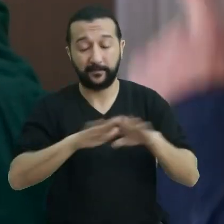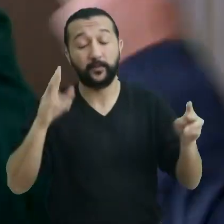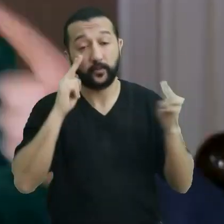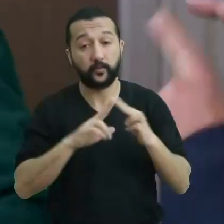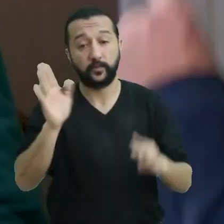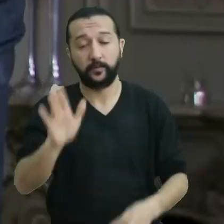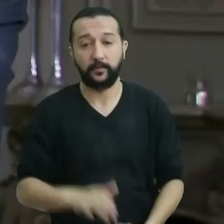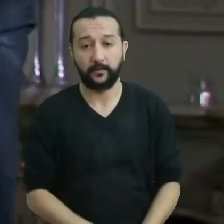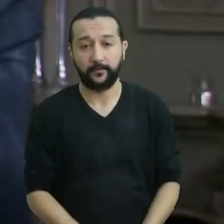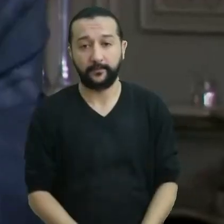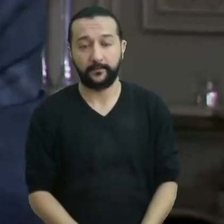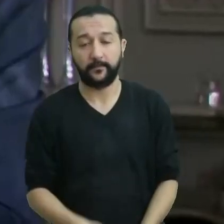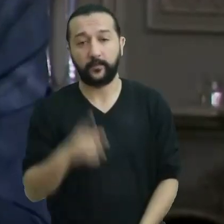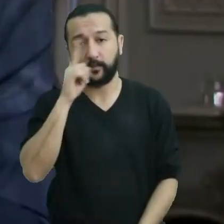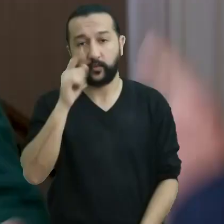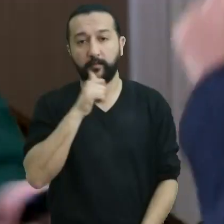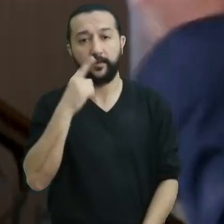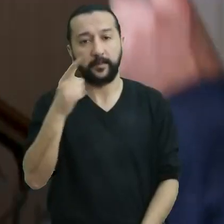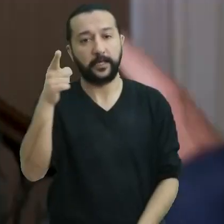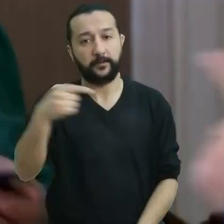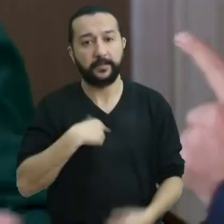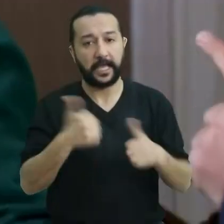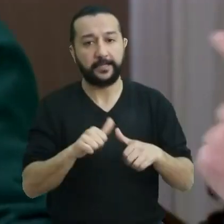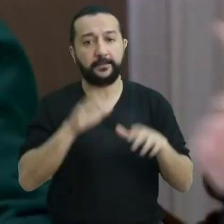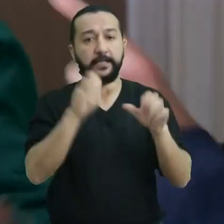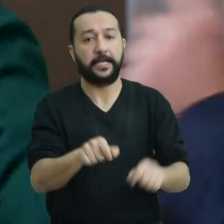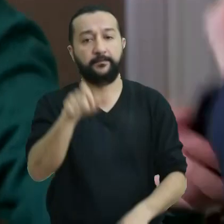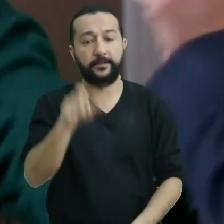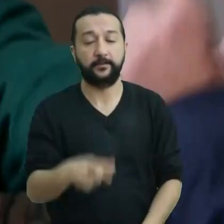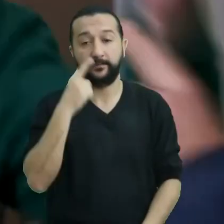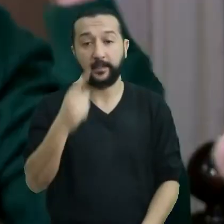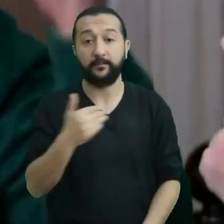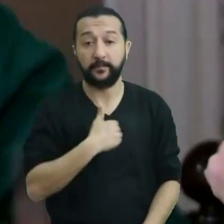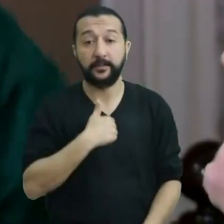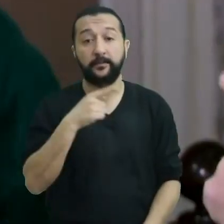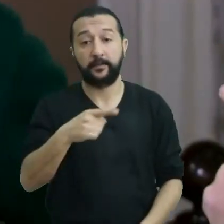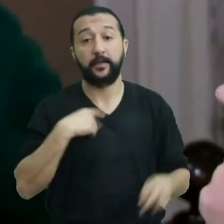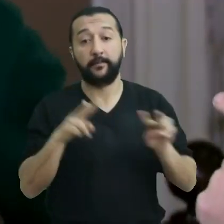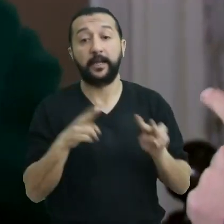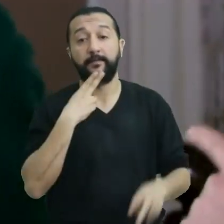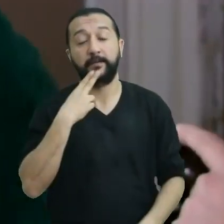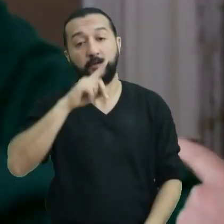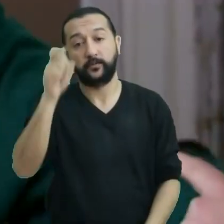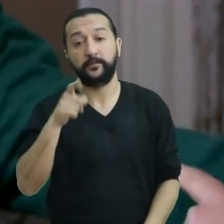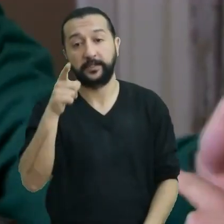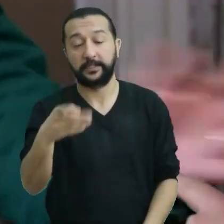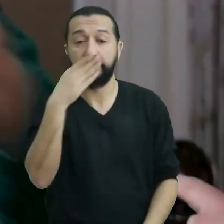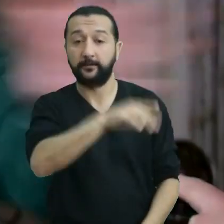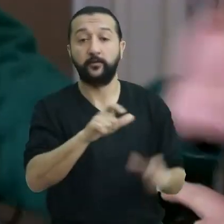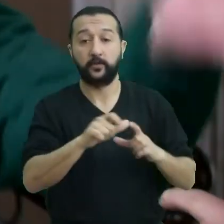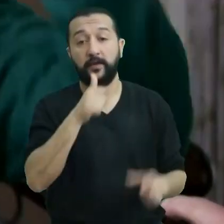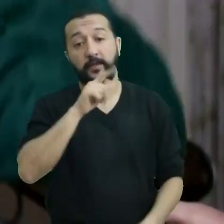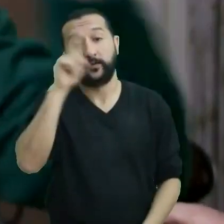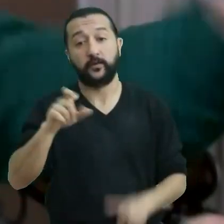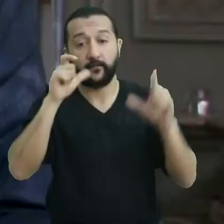Hadi görüşürüz. Müdür beye bak ya. Bizimkileri esir almış. Bana bak ben Meryem Hanım'a soracağım. Sen de git Şükrü Efendi'ye